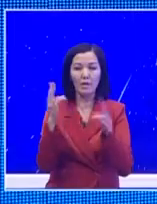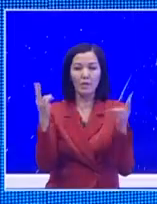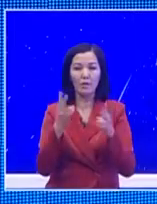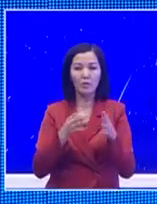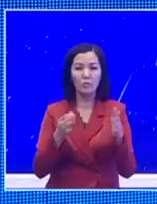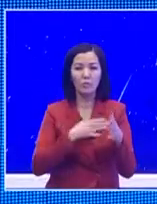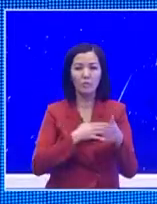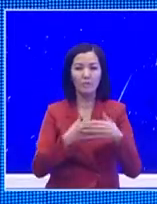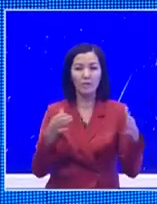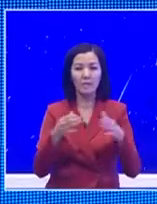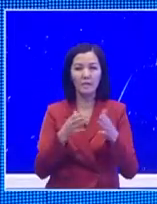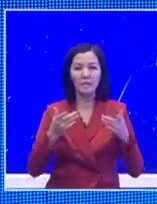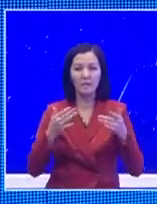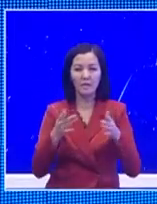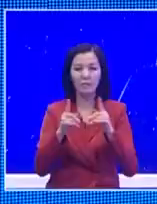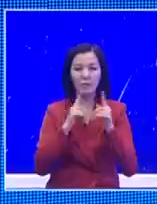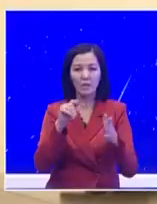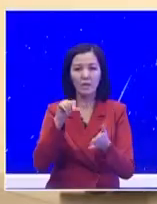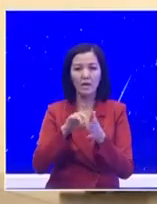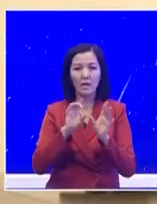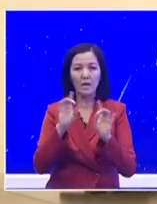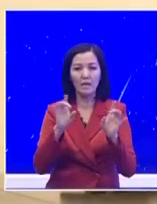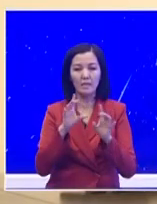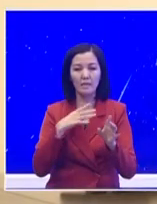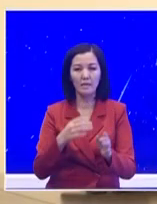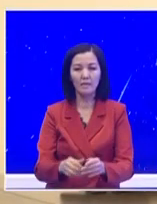Облыс белсенділерінің бұл талабы да жиында айтылды.